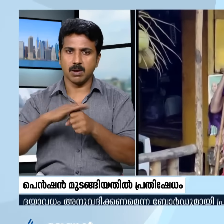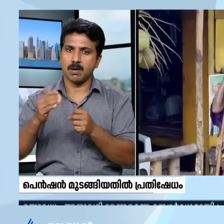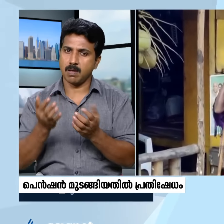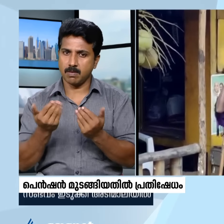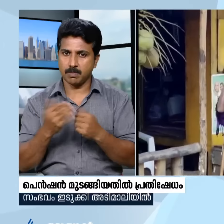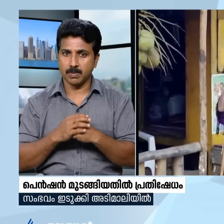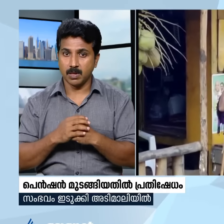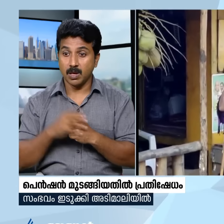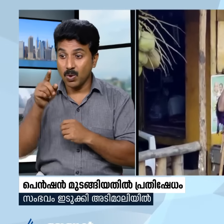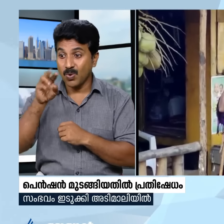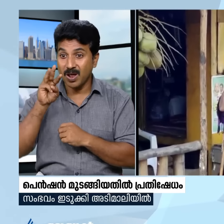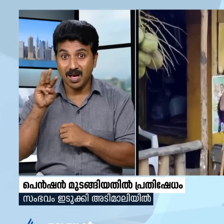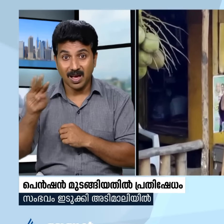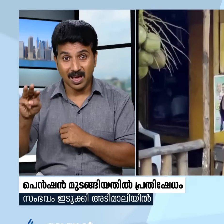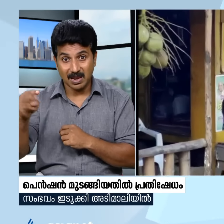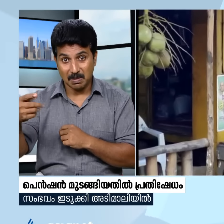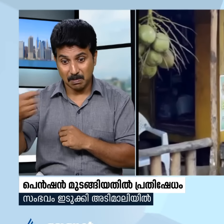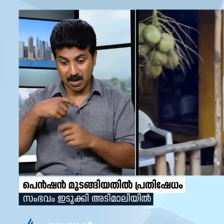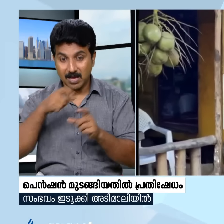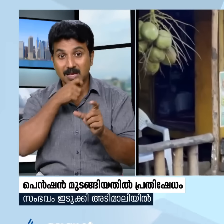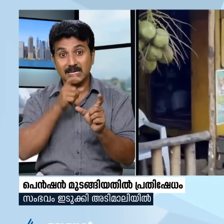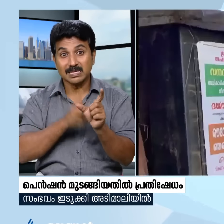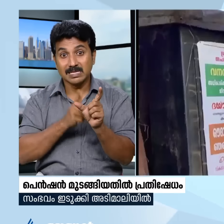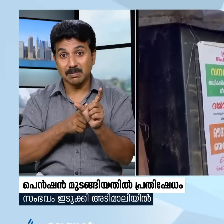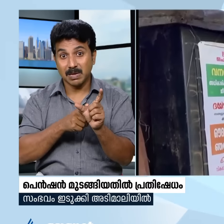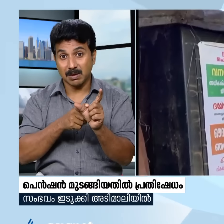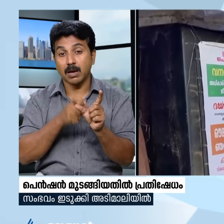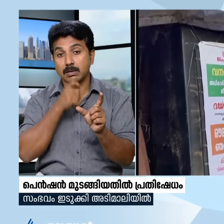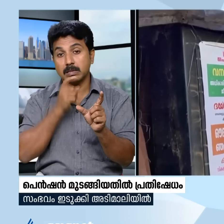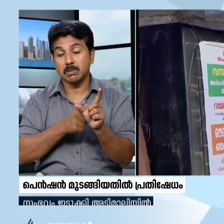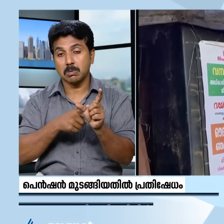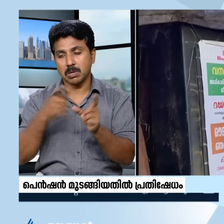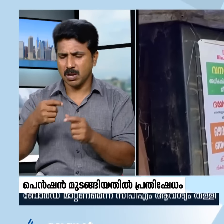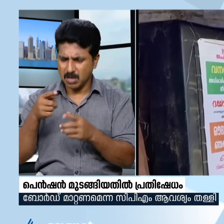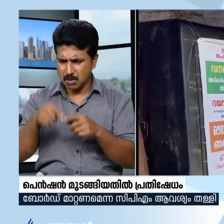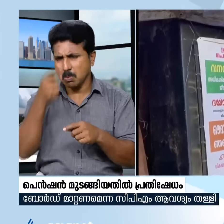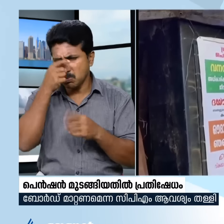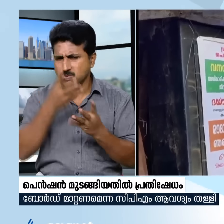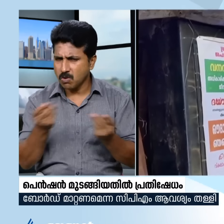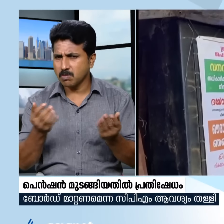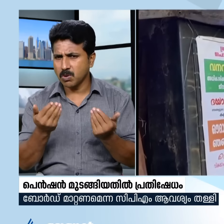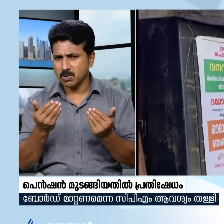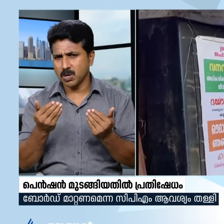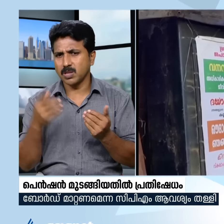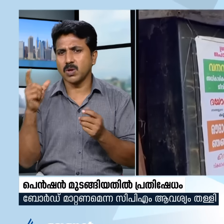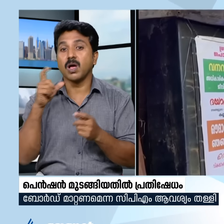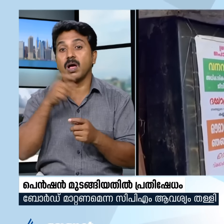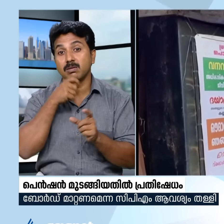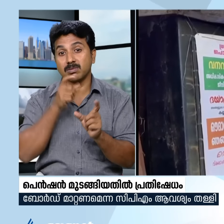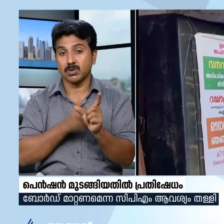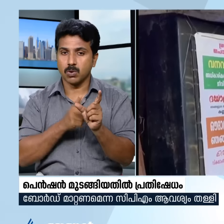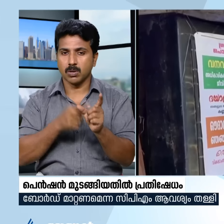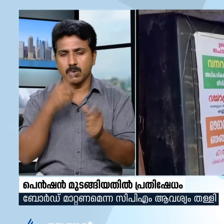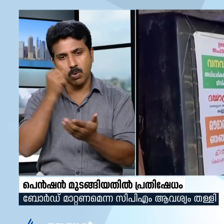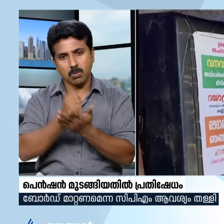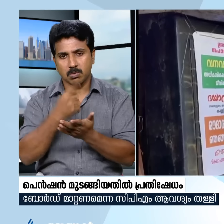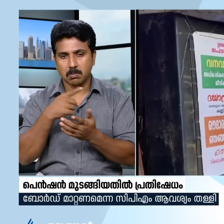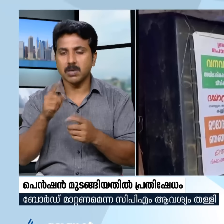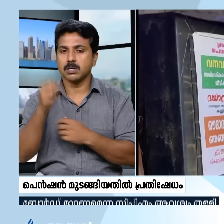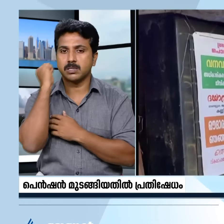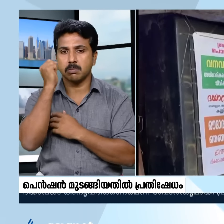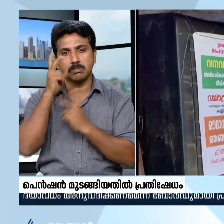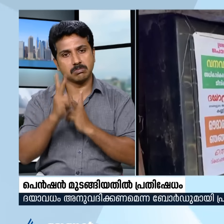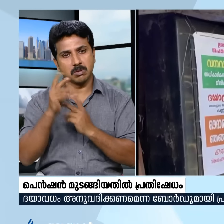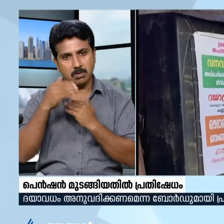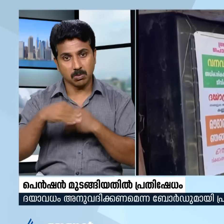1,000 രൂപ സഹായം കൈമാറിയ സിപിഎം പ്രശ്നത്തിന് വേഗത്തിൽ പരിഹാരമുണ്ടാക്കാമെന്ന് ഉറപ്പും നൽകിയെങ്കിലും പ്രതിഷേധത്തിൽ നിന്നും ഇവർ പിന്മാറിയിട്ടില്ല.